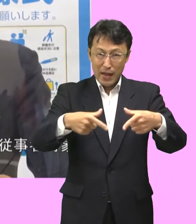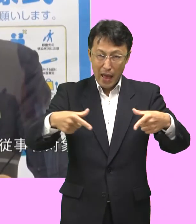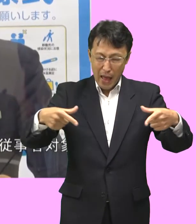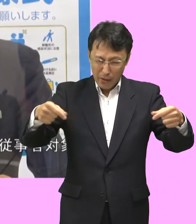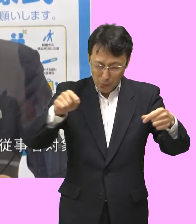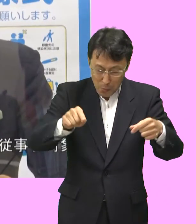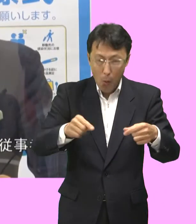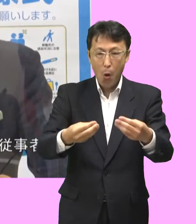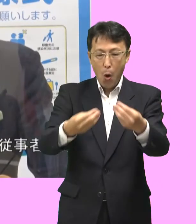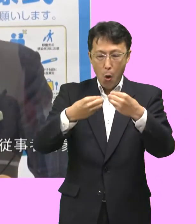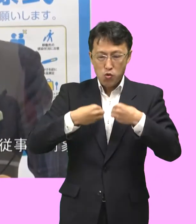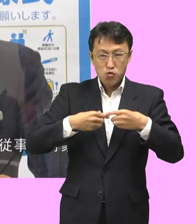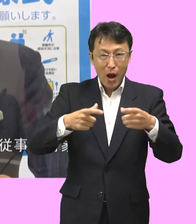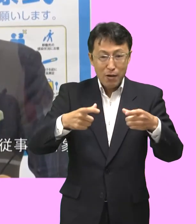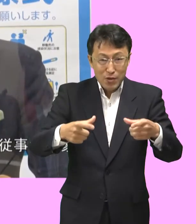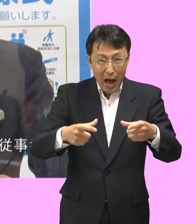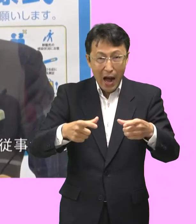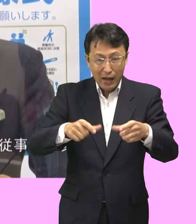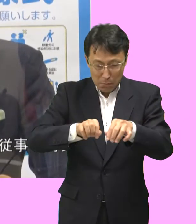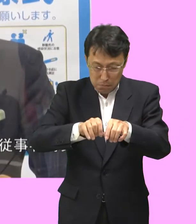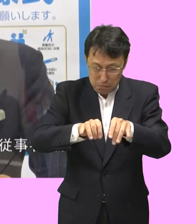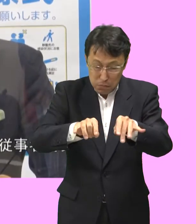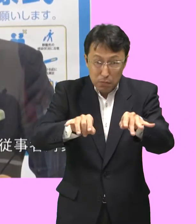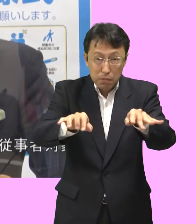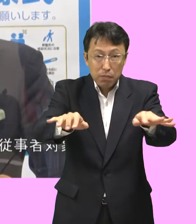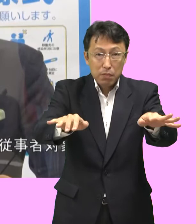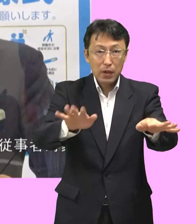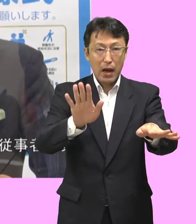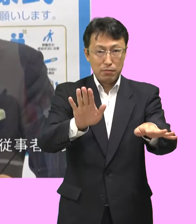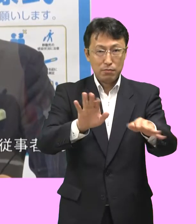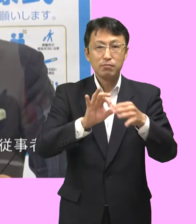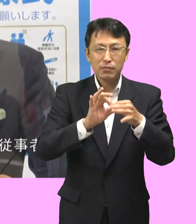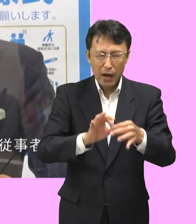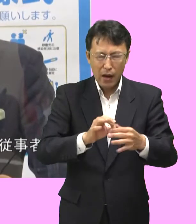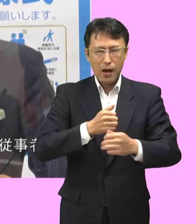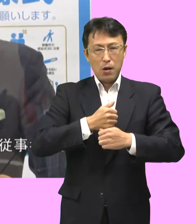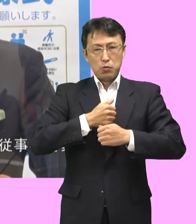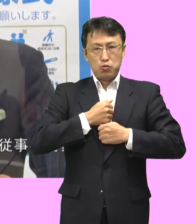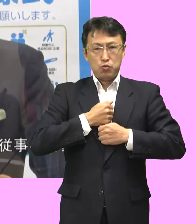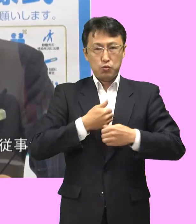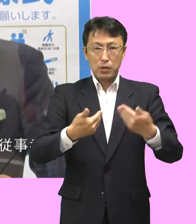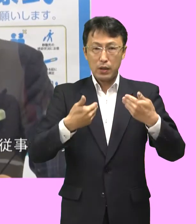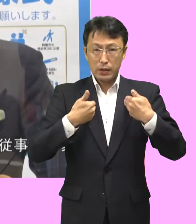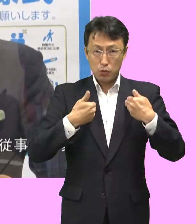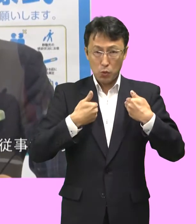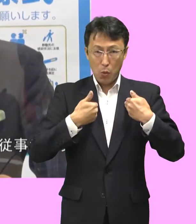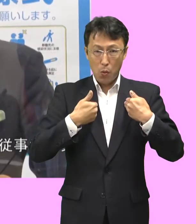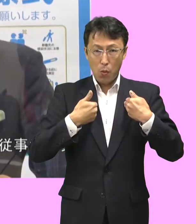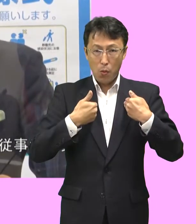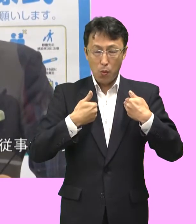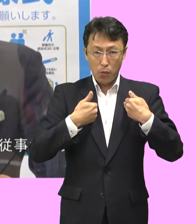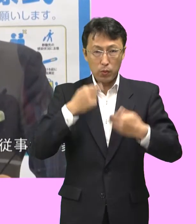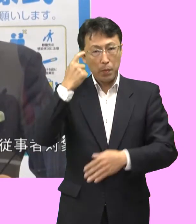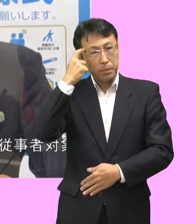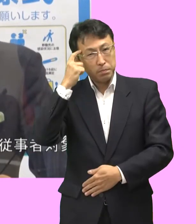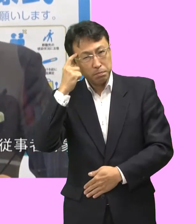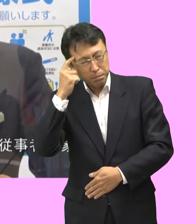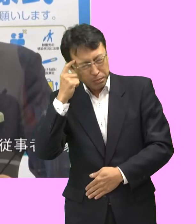その点では我々として重点的に留意すべきなのはこういった方々だろうということで、